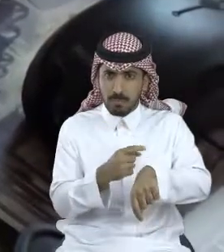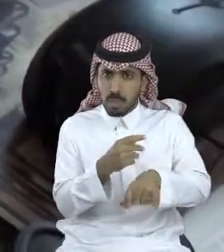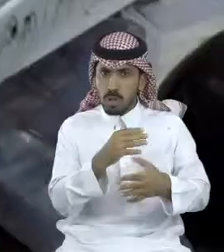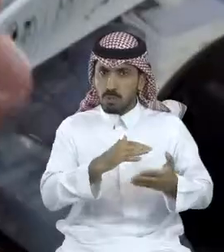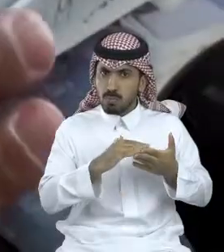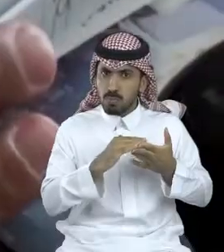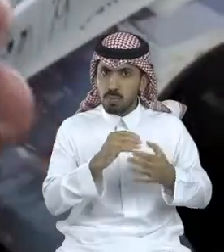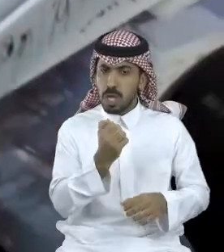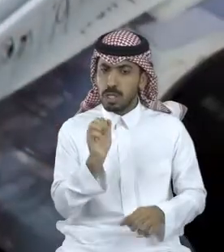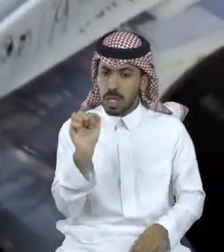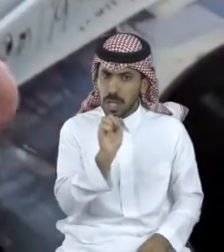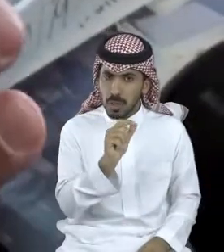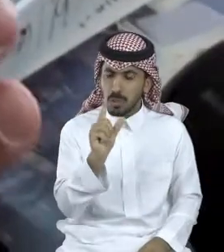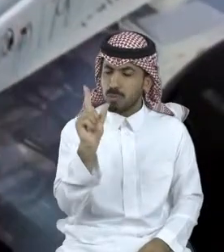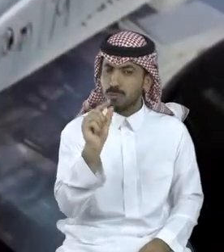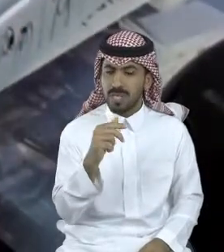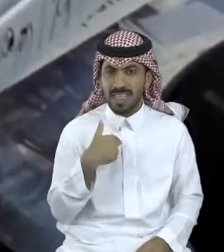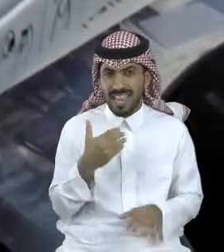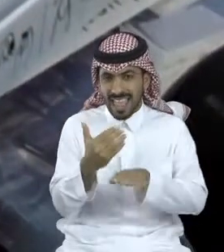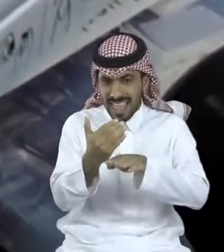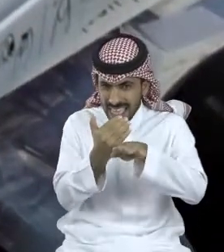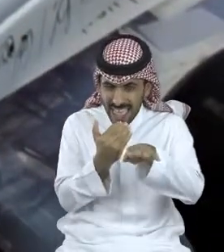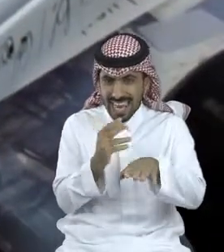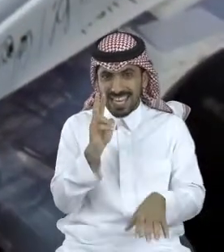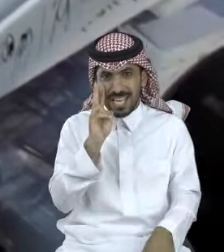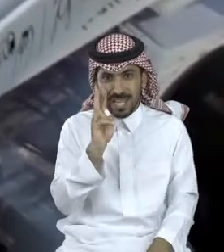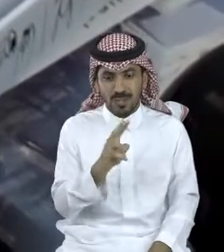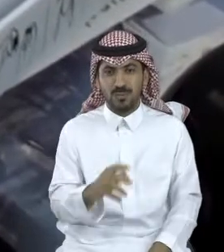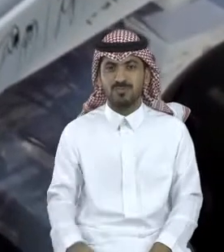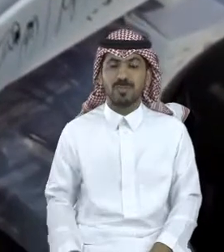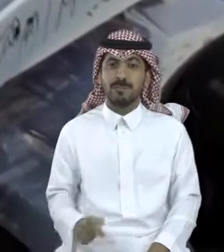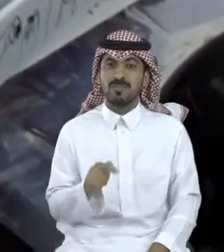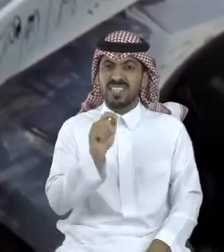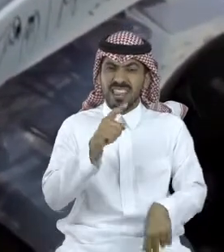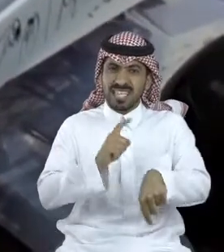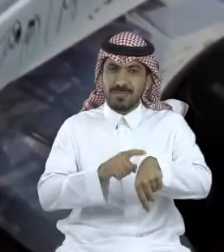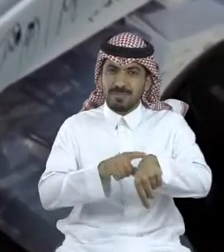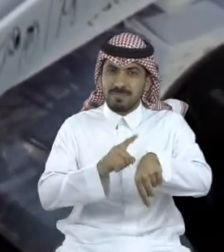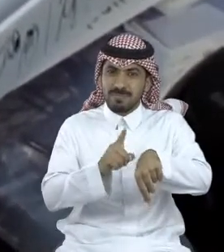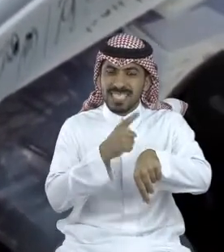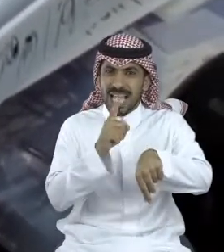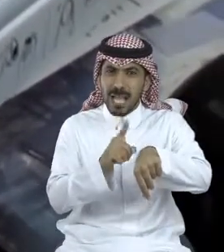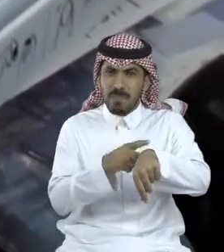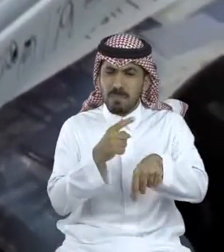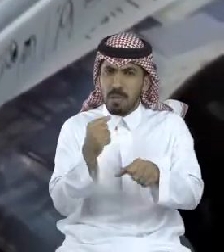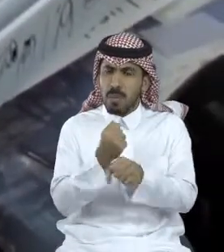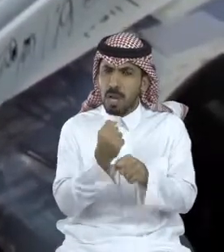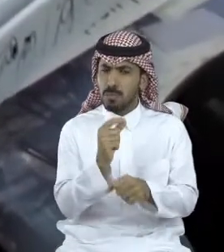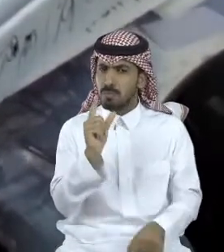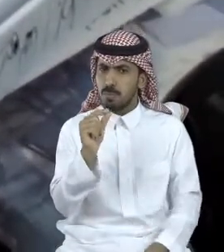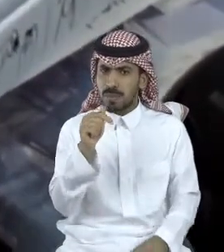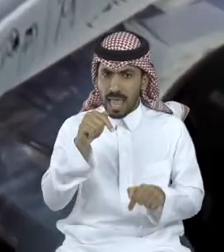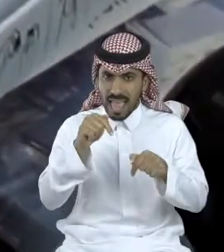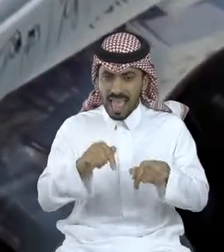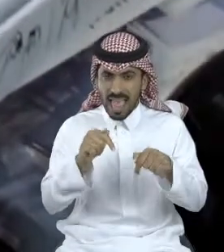وخصائص جدا كبيره. لو نرجع شوفوا الحين هذا مكان النوم، ملاحظين انه التايم لاين بالساعات قاعد يتضبط معانا. حتى لما